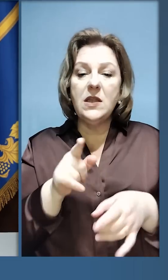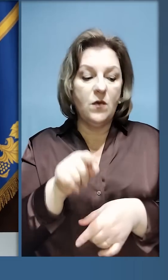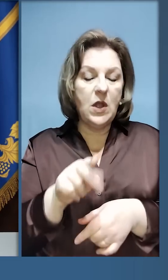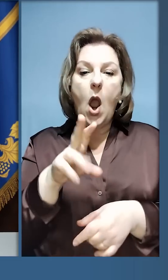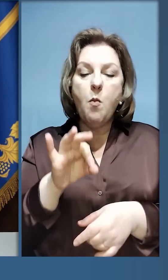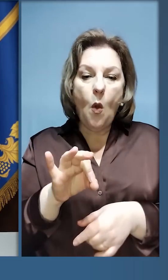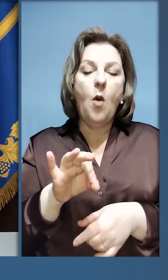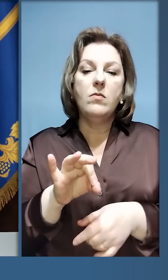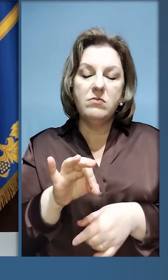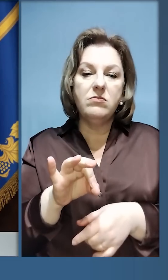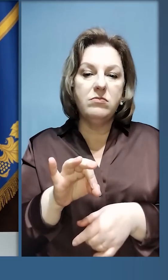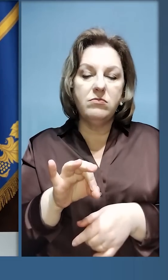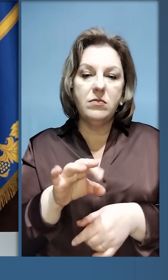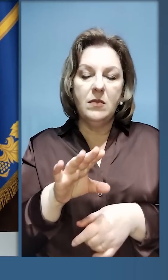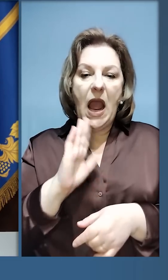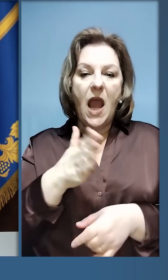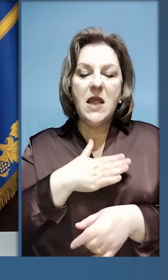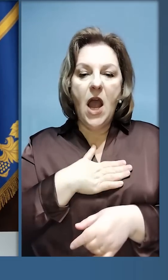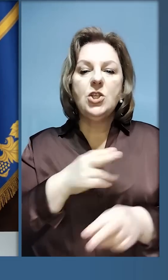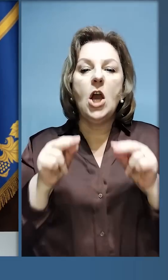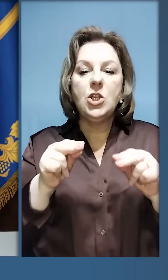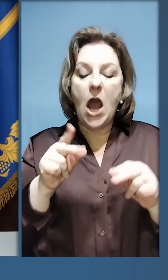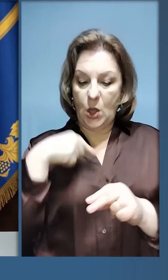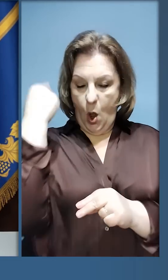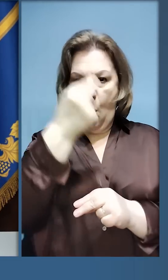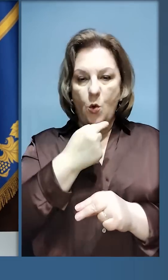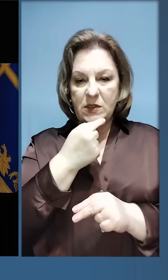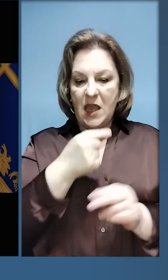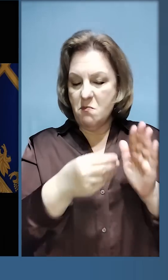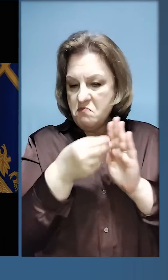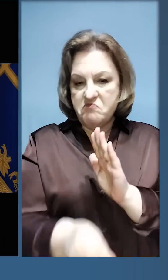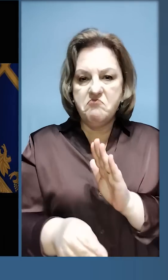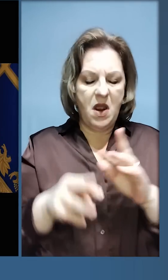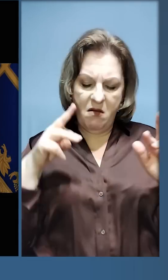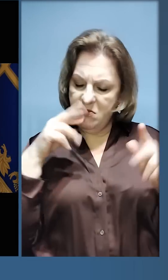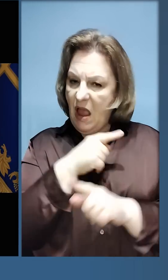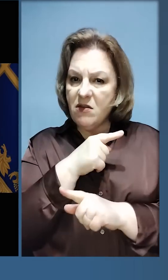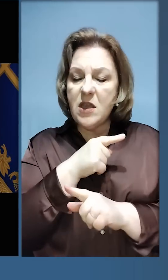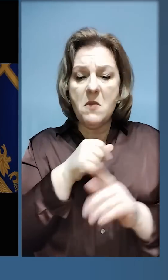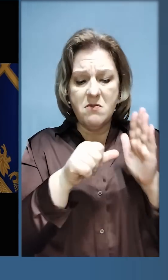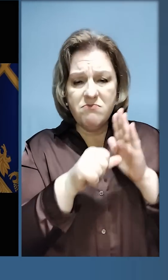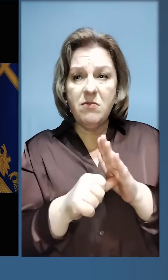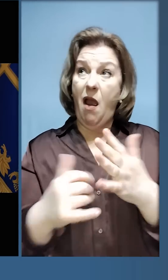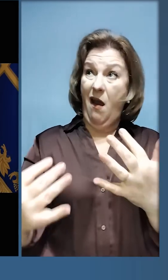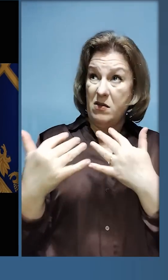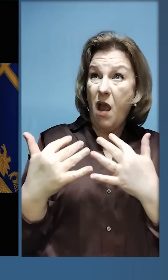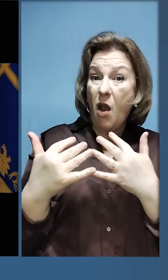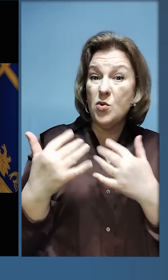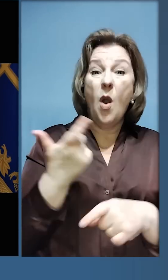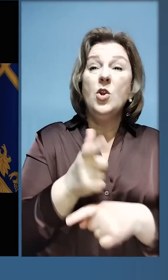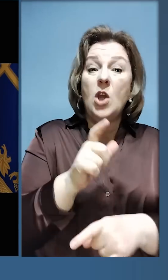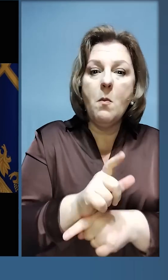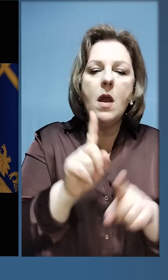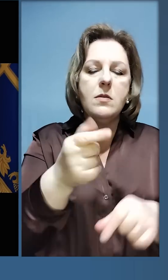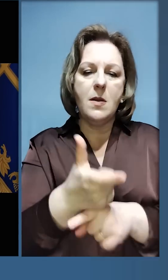по чесності і по нашій особистості, тобто б'ють несправедливо. Чим більше вони нас